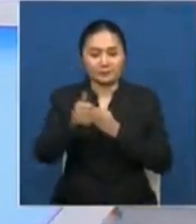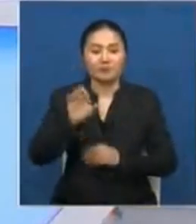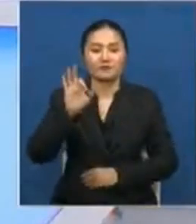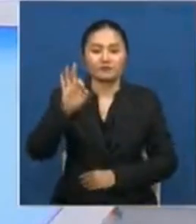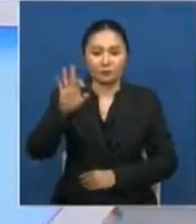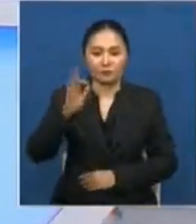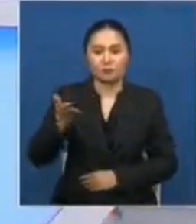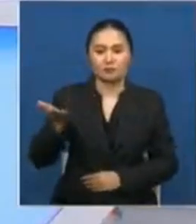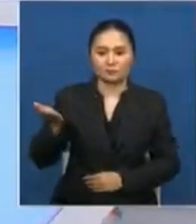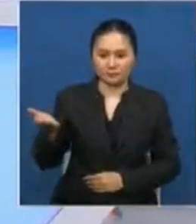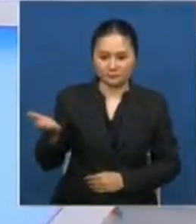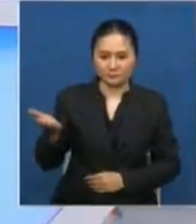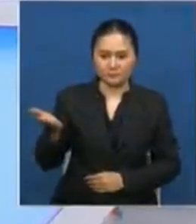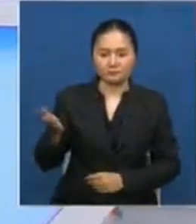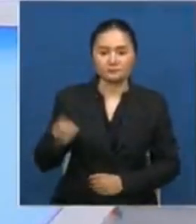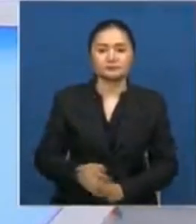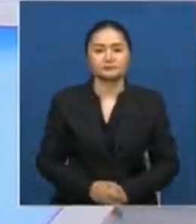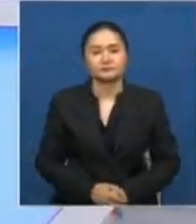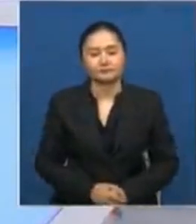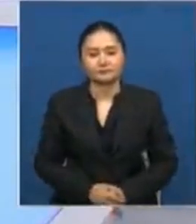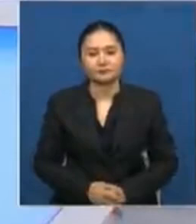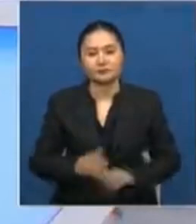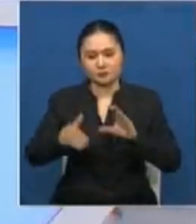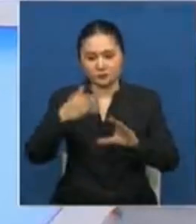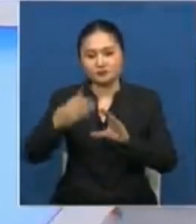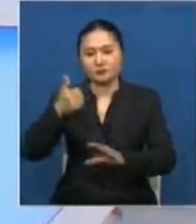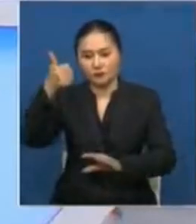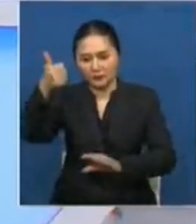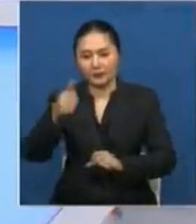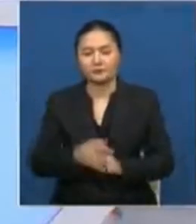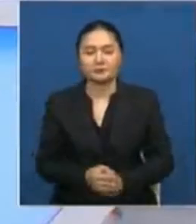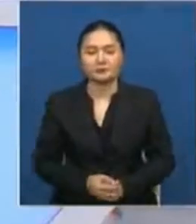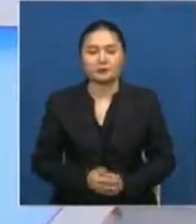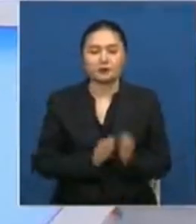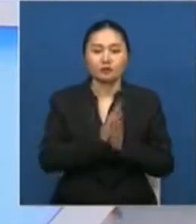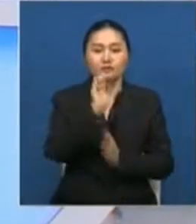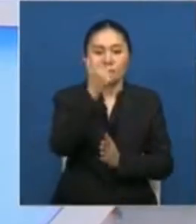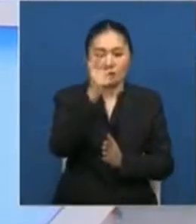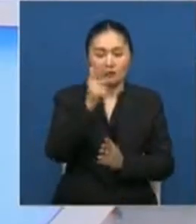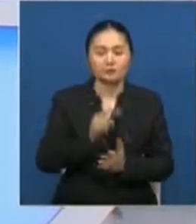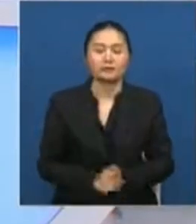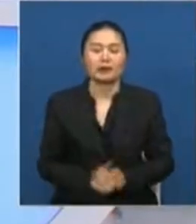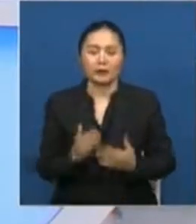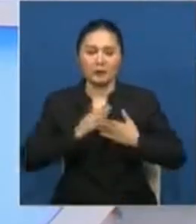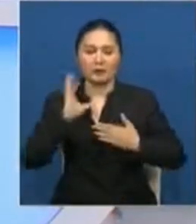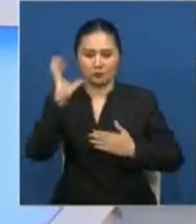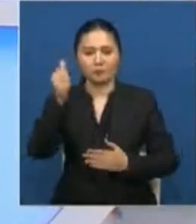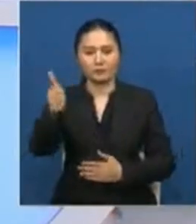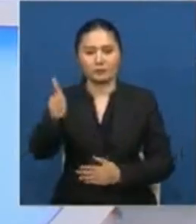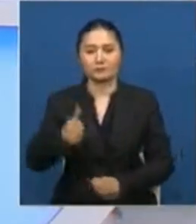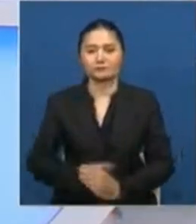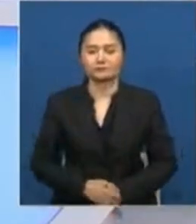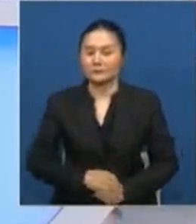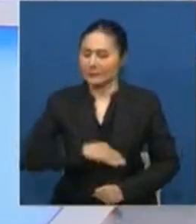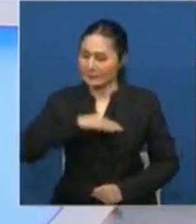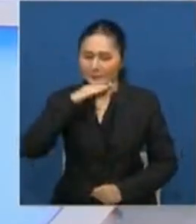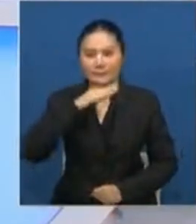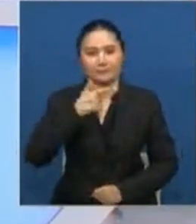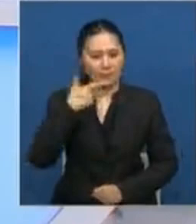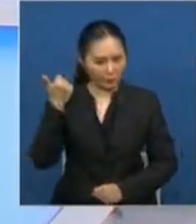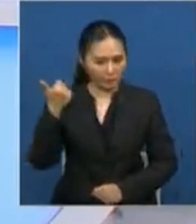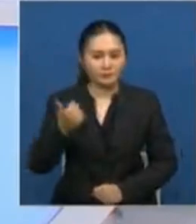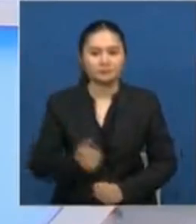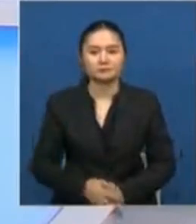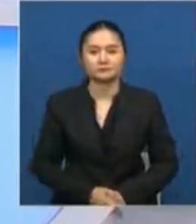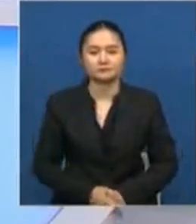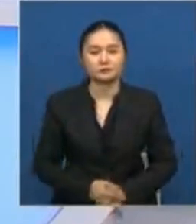Facebook Mama Lover นะครับส่งเข้ามาเยอะๆทั้งลุ้นทองด้วยรักโลกได้ด้วยนะฮะ อิ่มท้องด้วยอร่อยด้ว